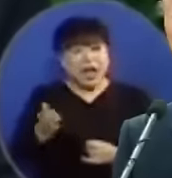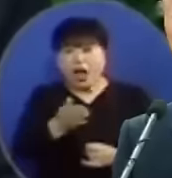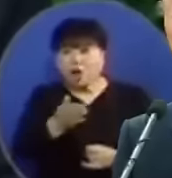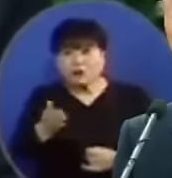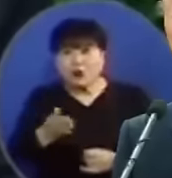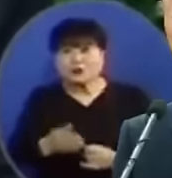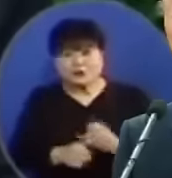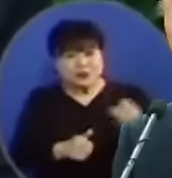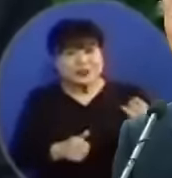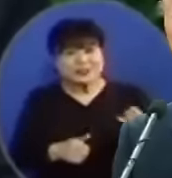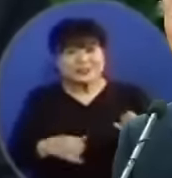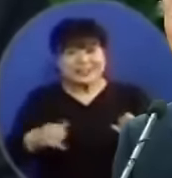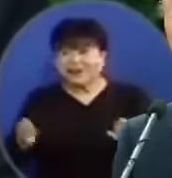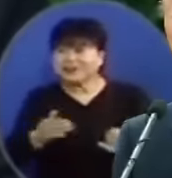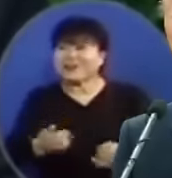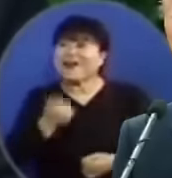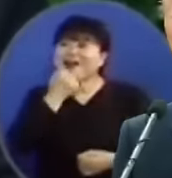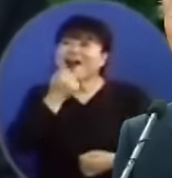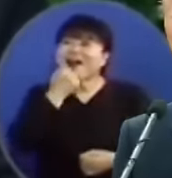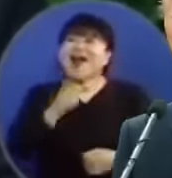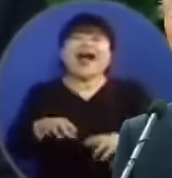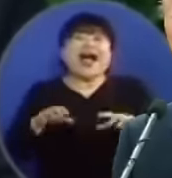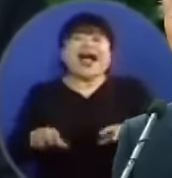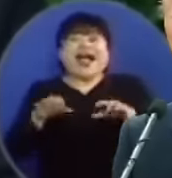애들 없을 때